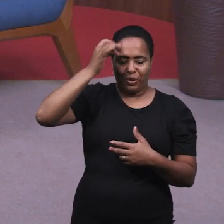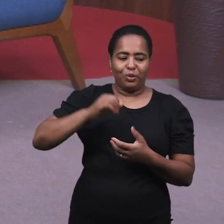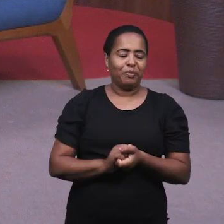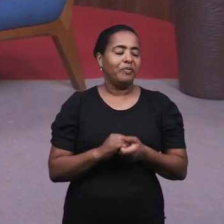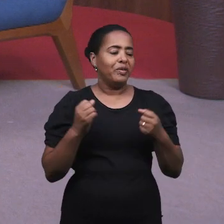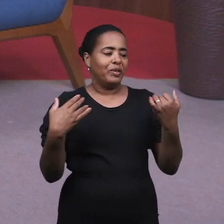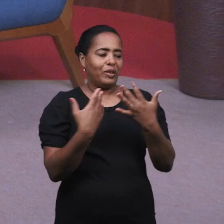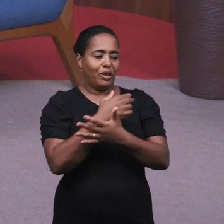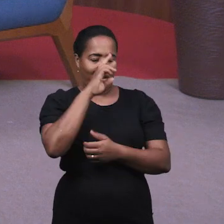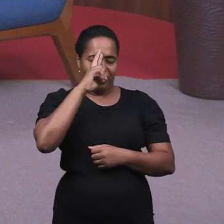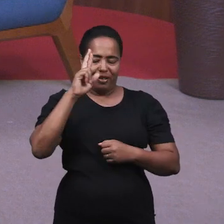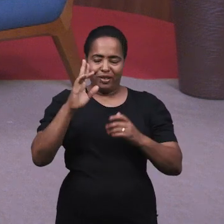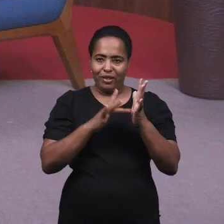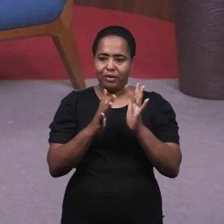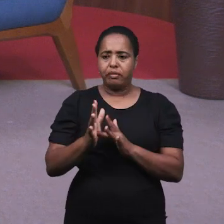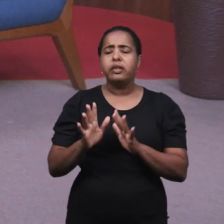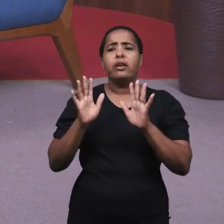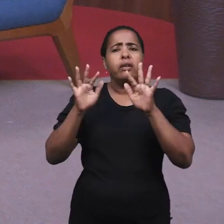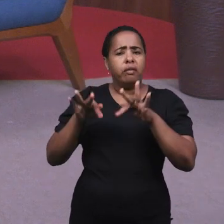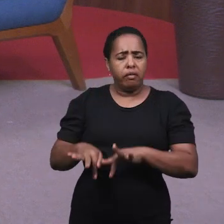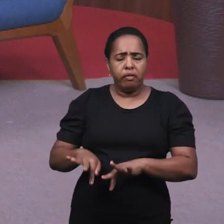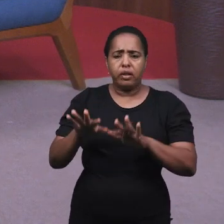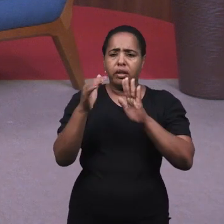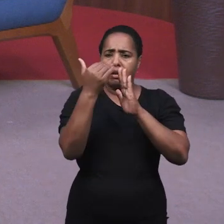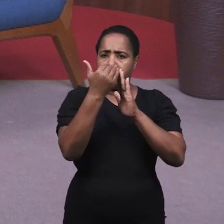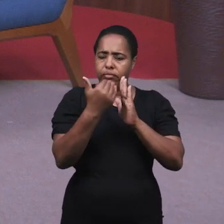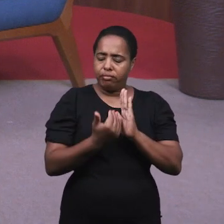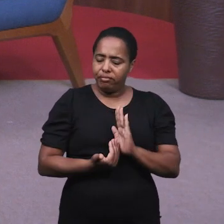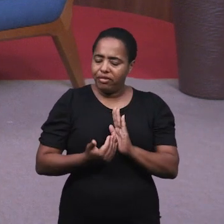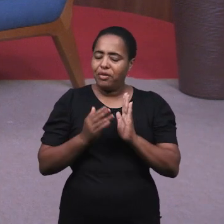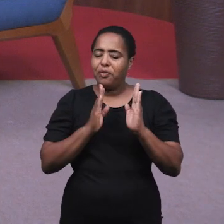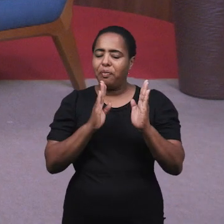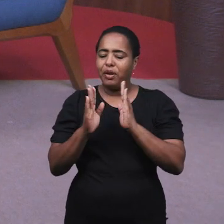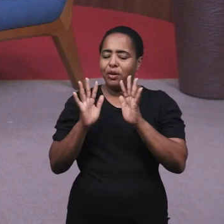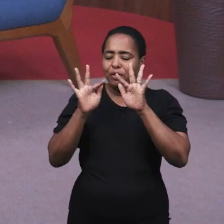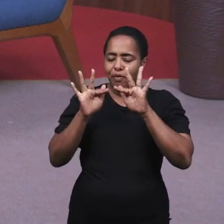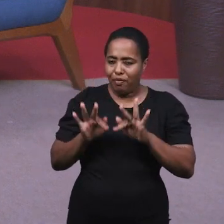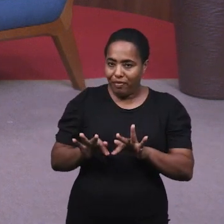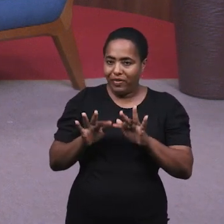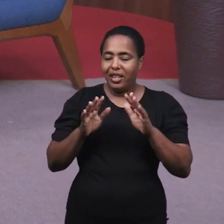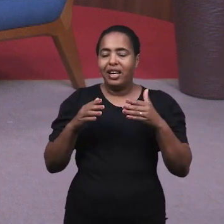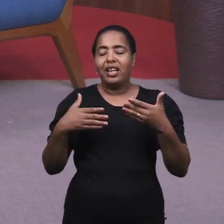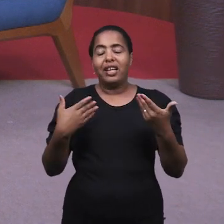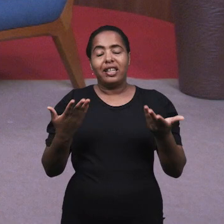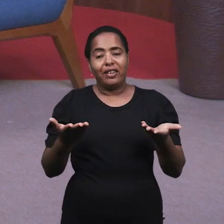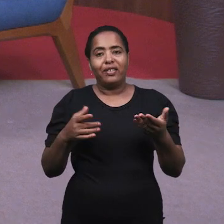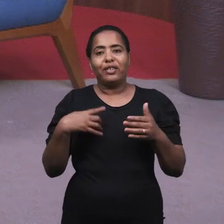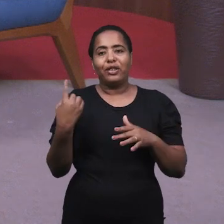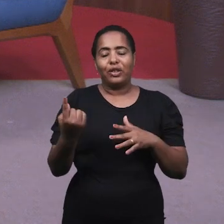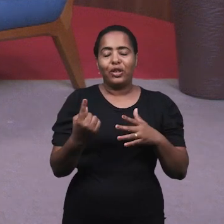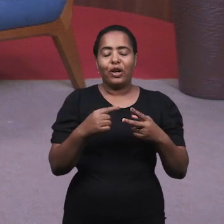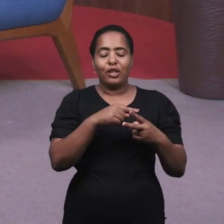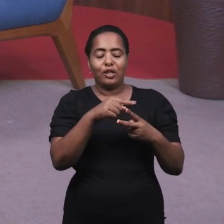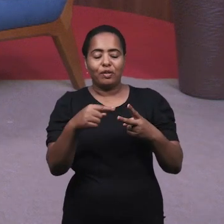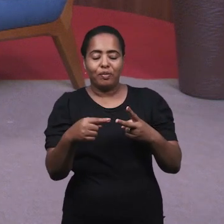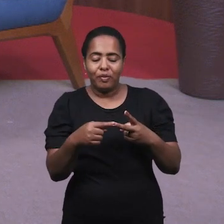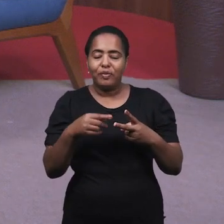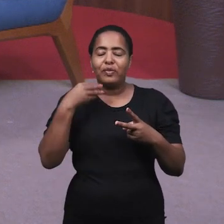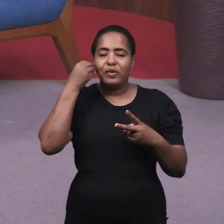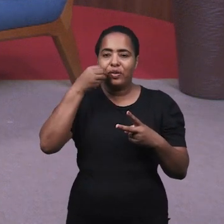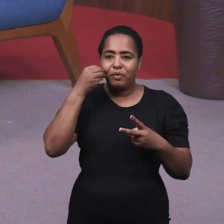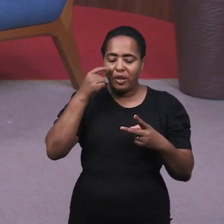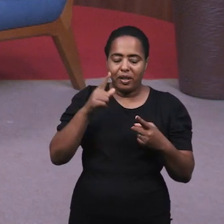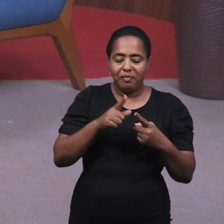notre volet ici. Le temps est déjà passé. Et nous avons parlé de deux expériences, celle de Marie et des deux disciples dans le